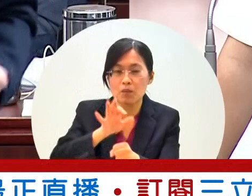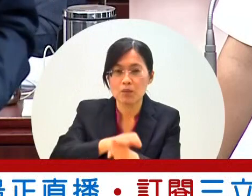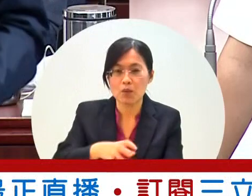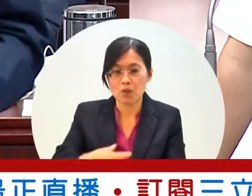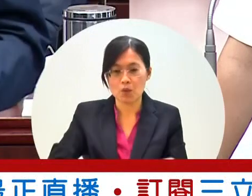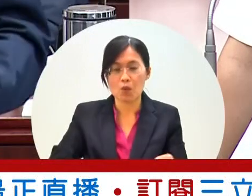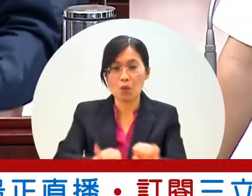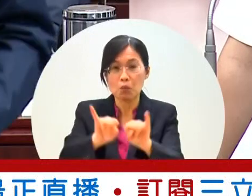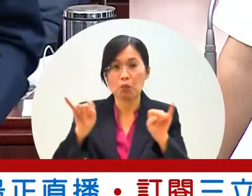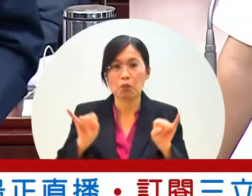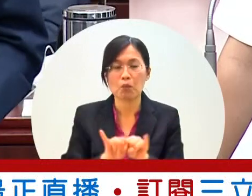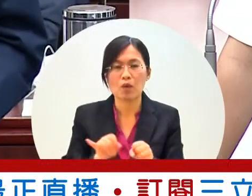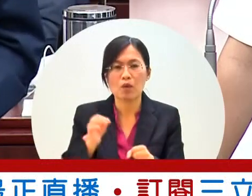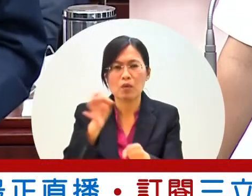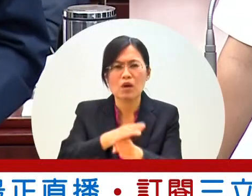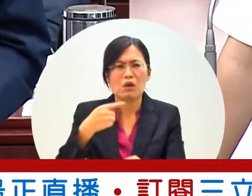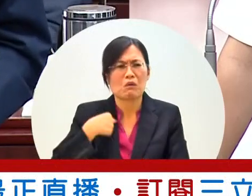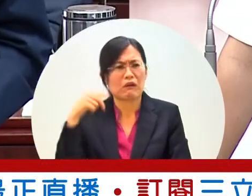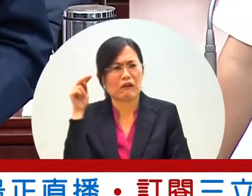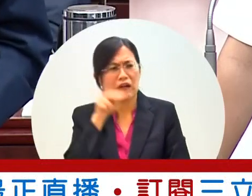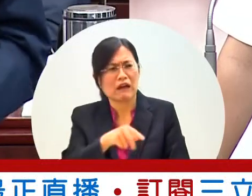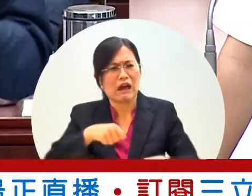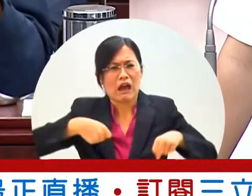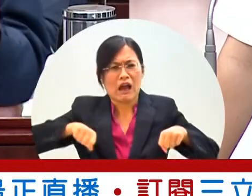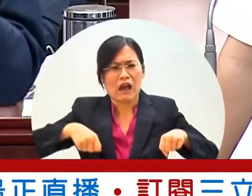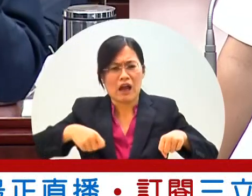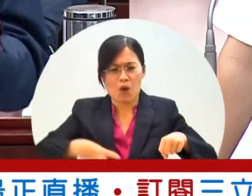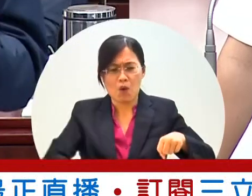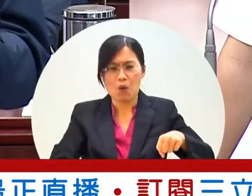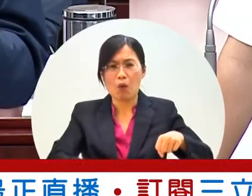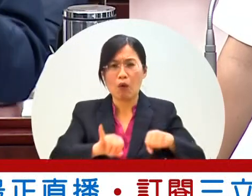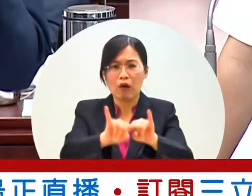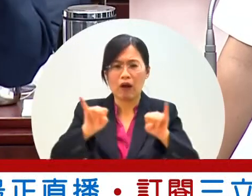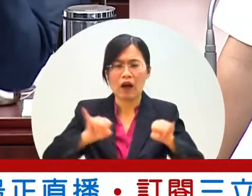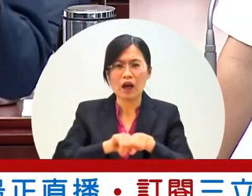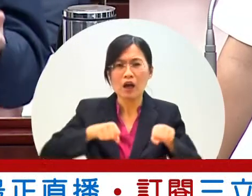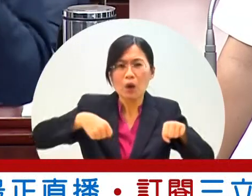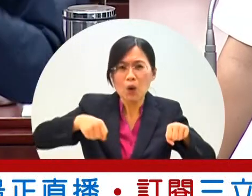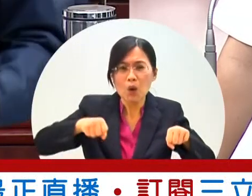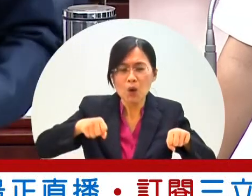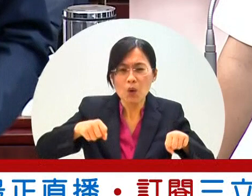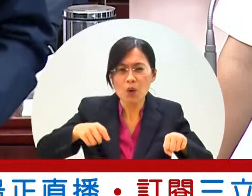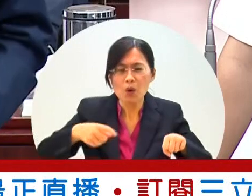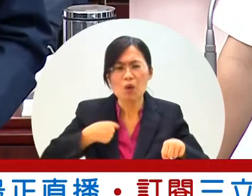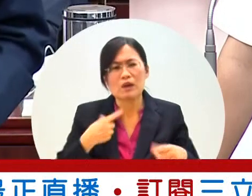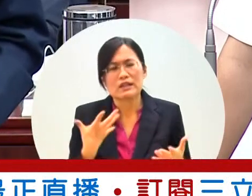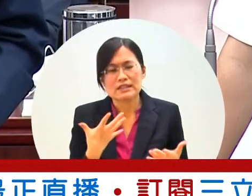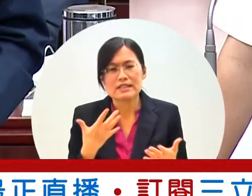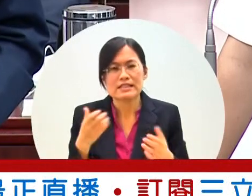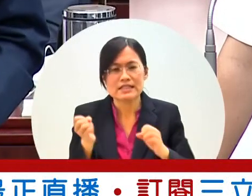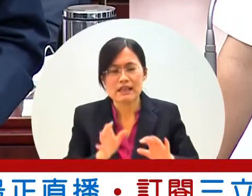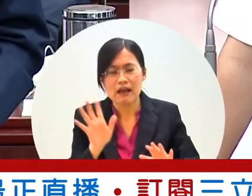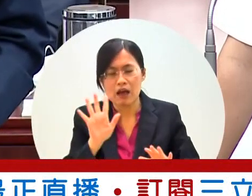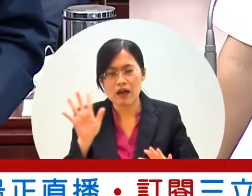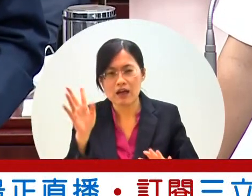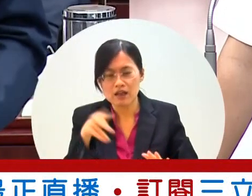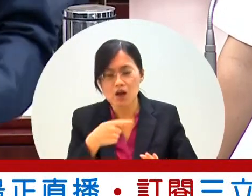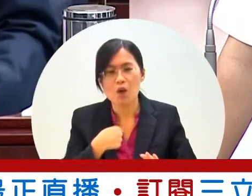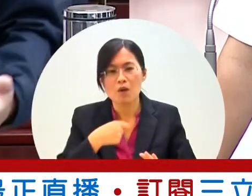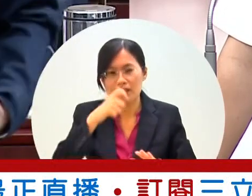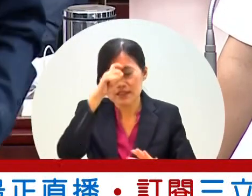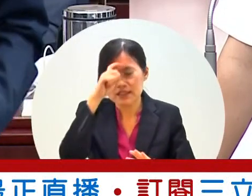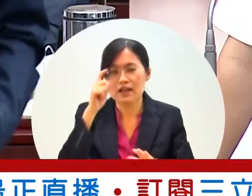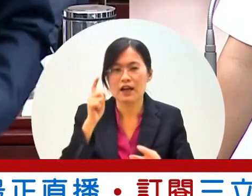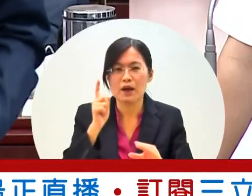看咱的孕妇拢翘，都白我感觉做唔甘的，所以咱高雄市的孕妇，咱拢会当坐计程车。好，慢